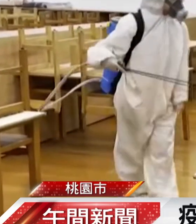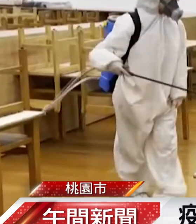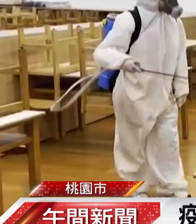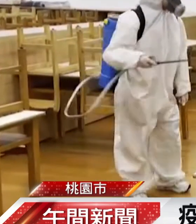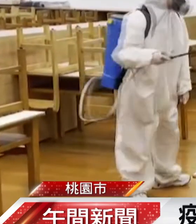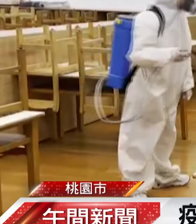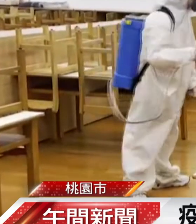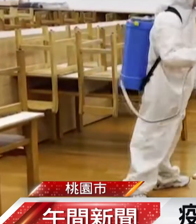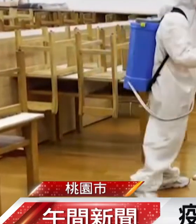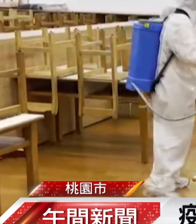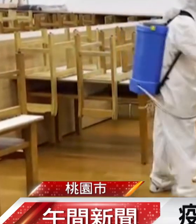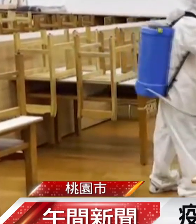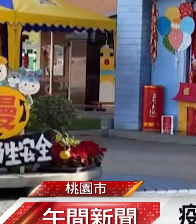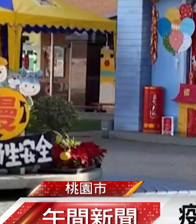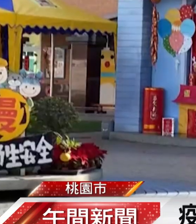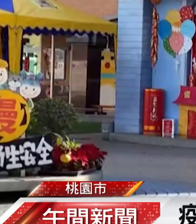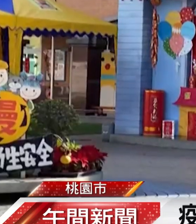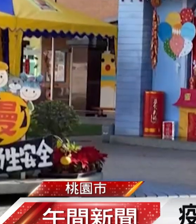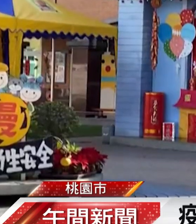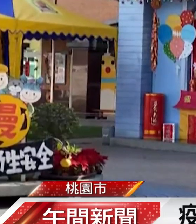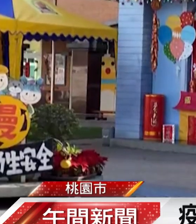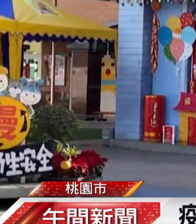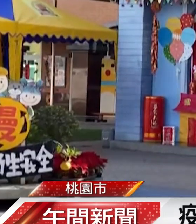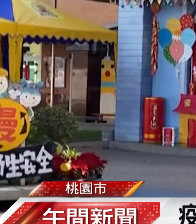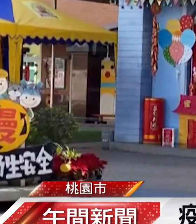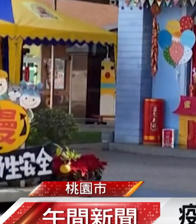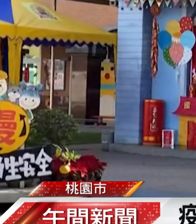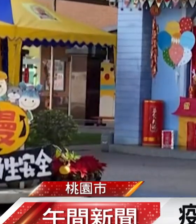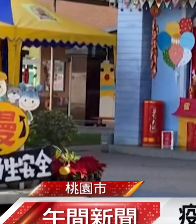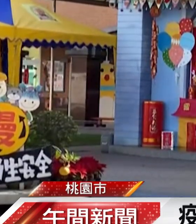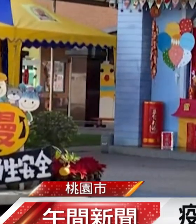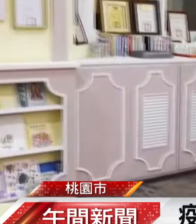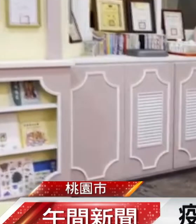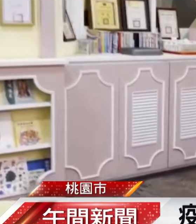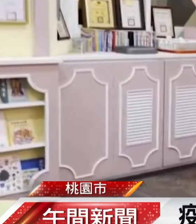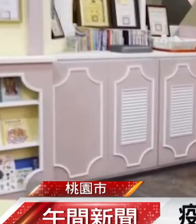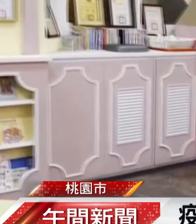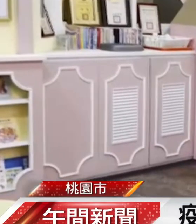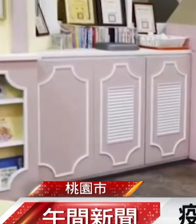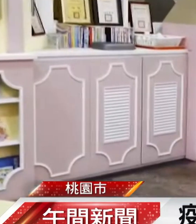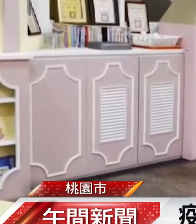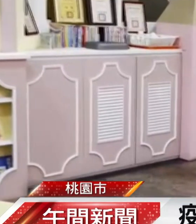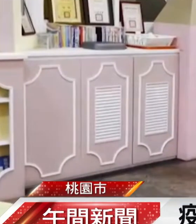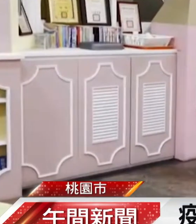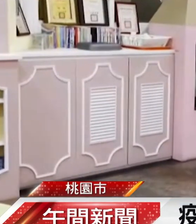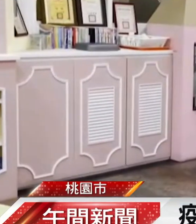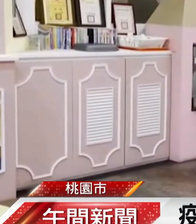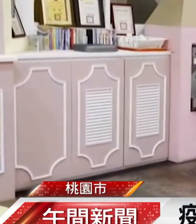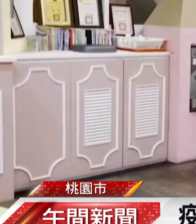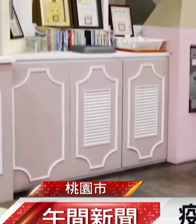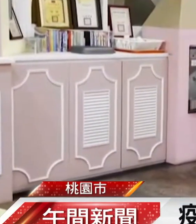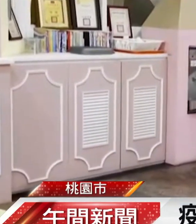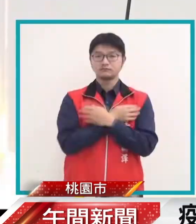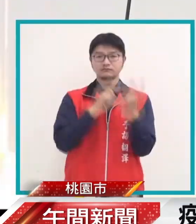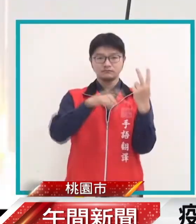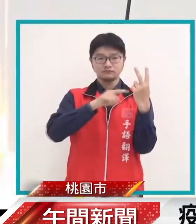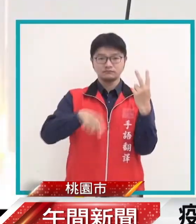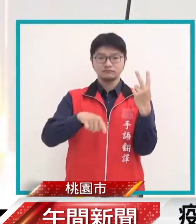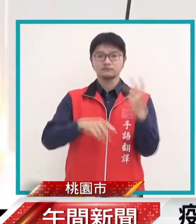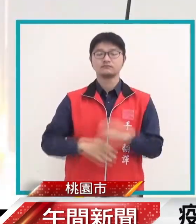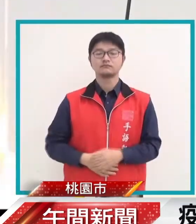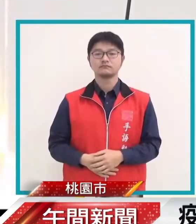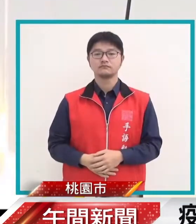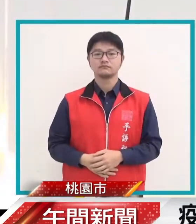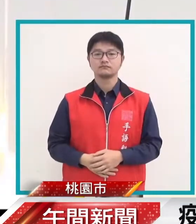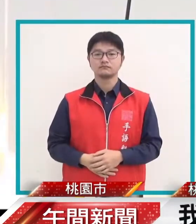桃园八德区某幼儿园25日新增2位幼童确诊，还没找到感染源，现在疑似又多2人确诊。 那我们进